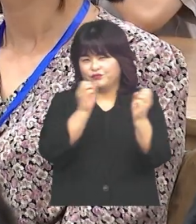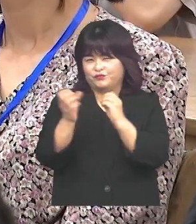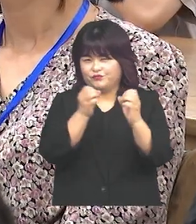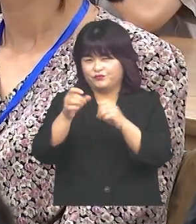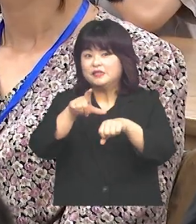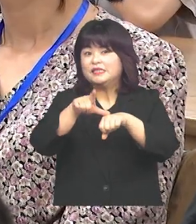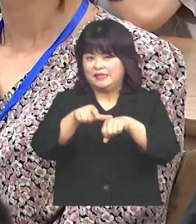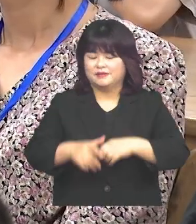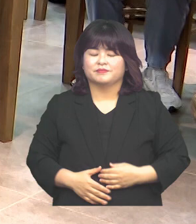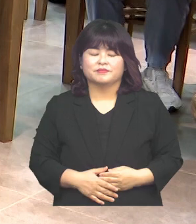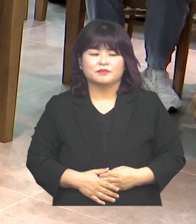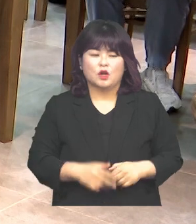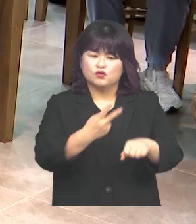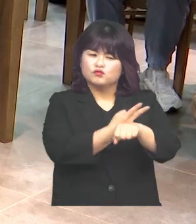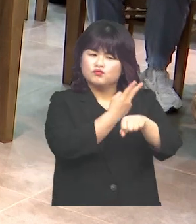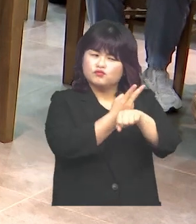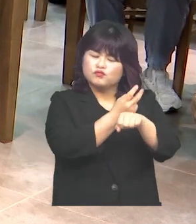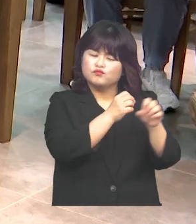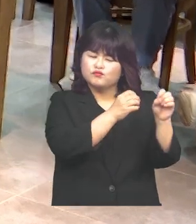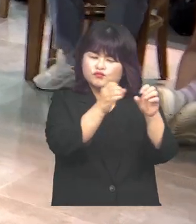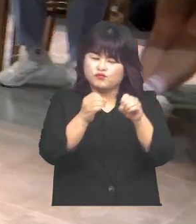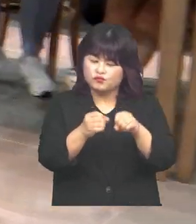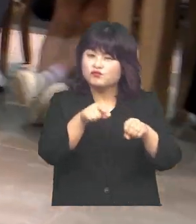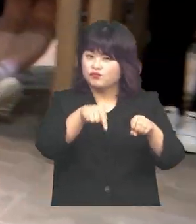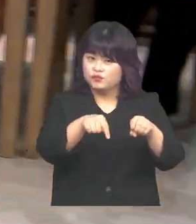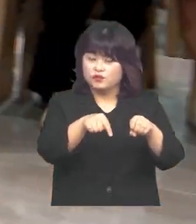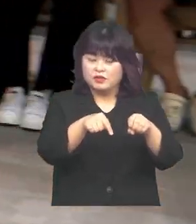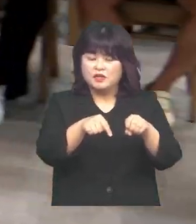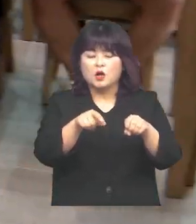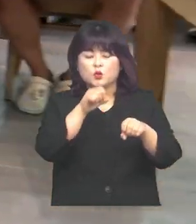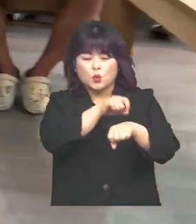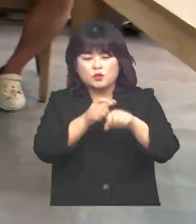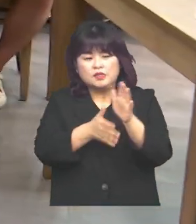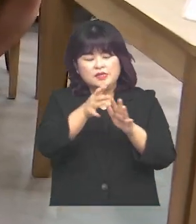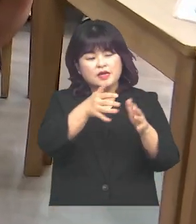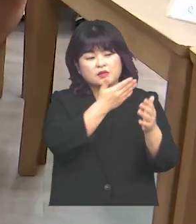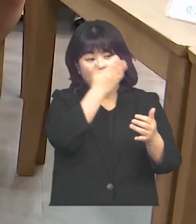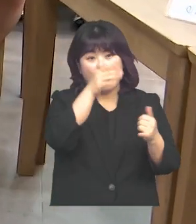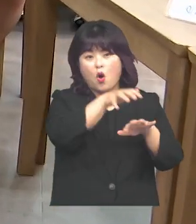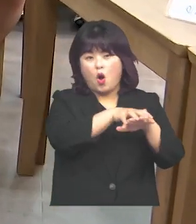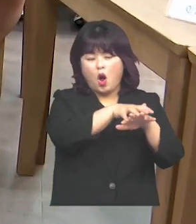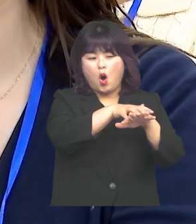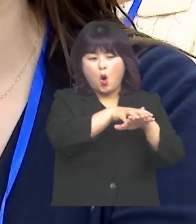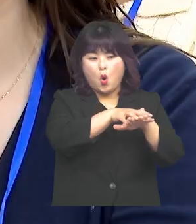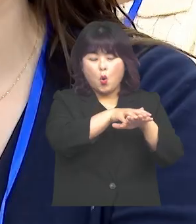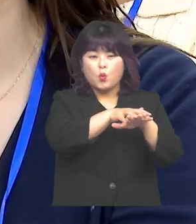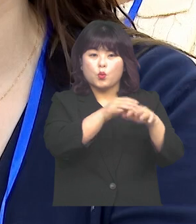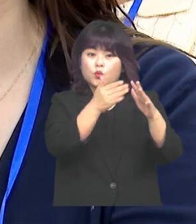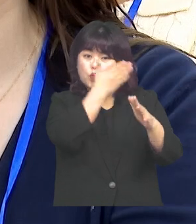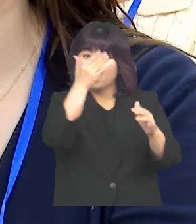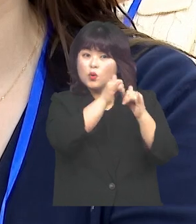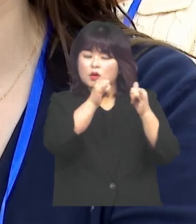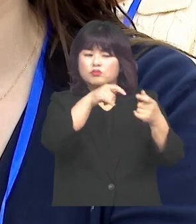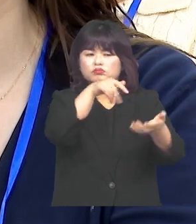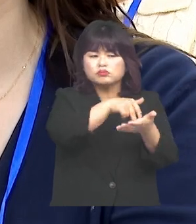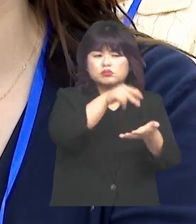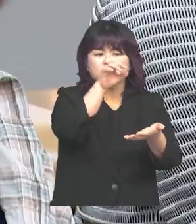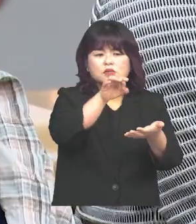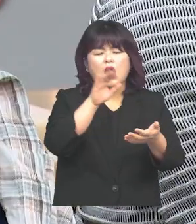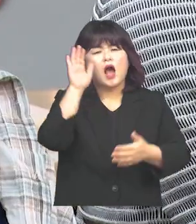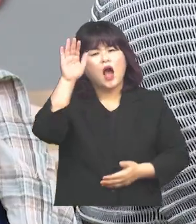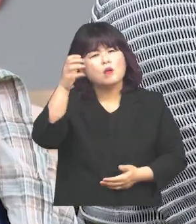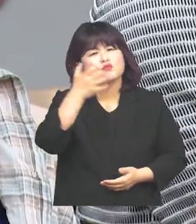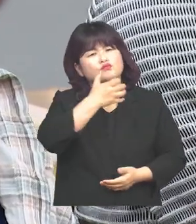가졌습니다. 2시간여의 시간에 걸쳐 진행된 이 자리에서 용인 청년정책 네트워크 소속 청년들은 자신의